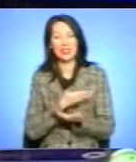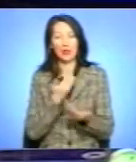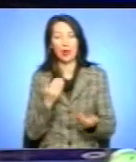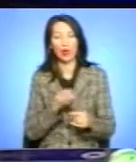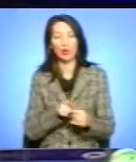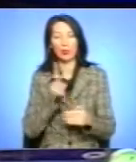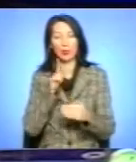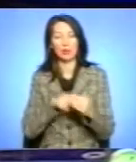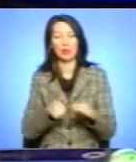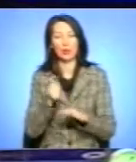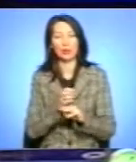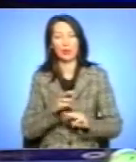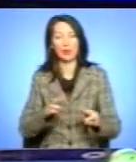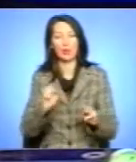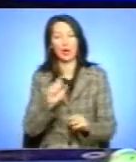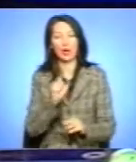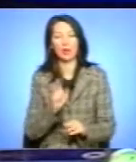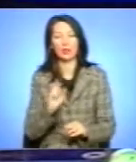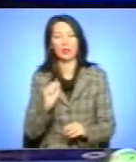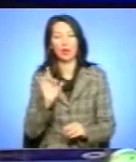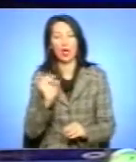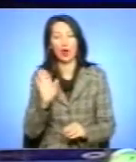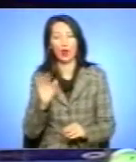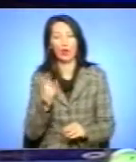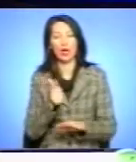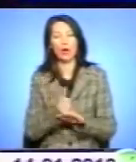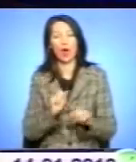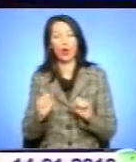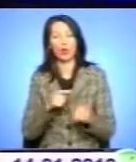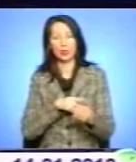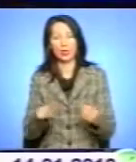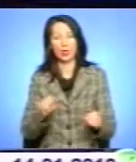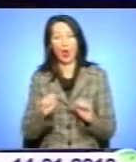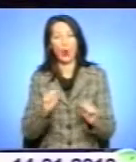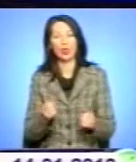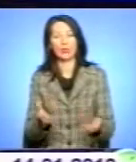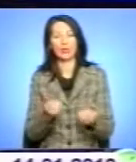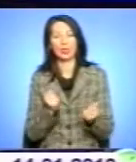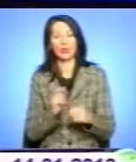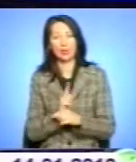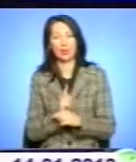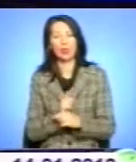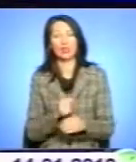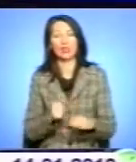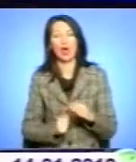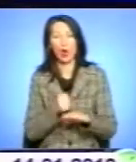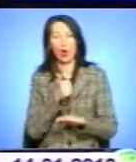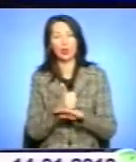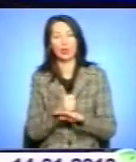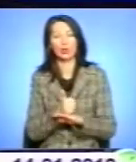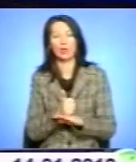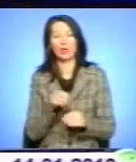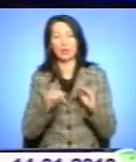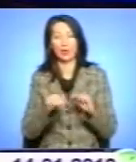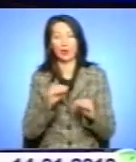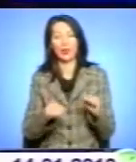Микола Азаров. Голова уряду підкреслив, що уряд підтримує стабільність за основними складовими собівартості виробництва соціальних